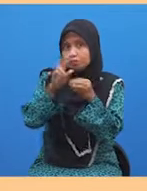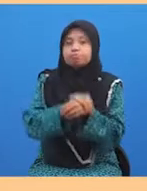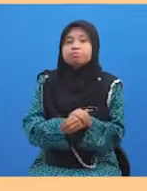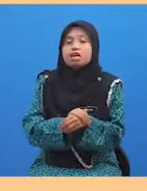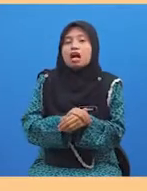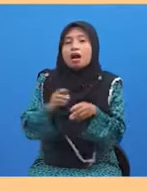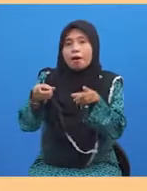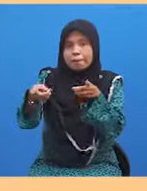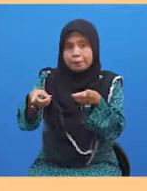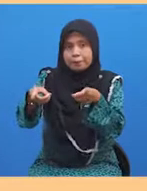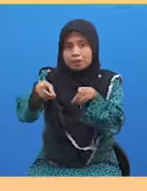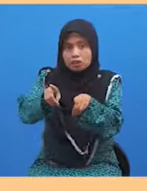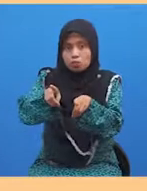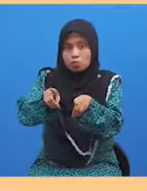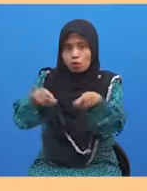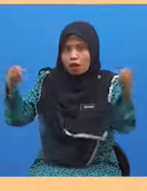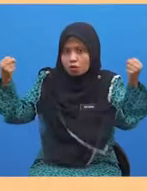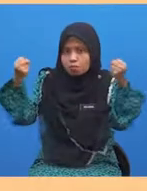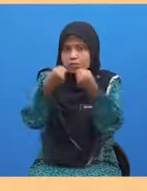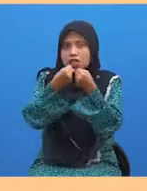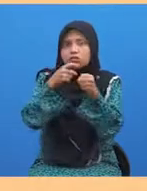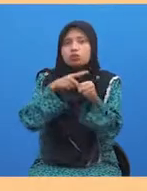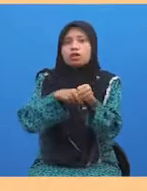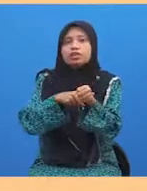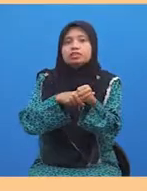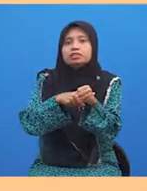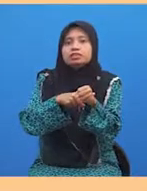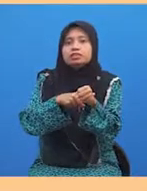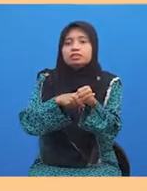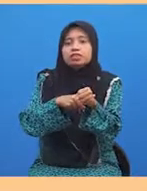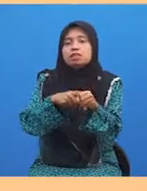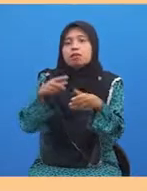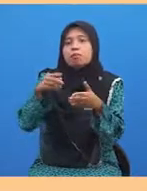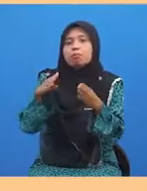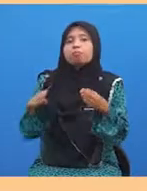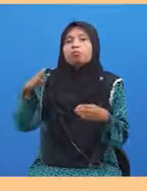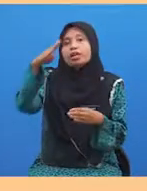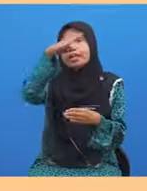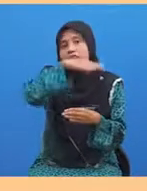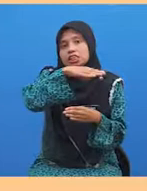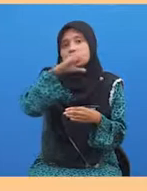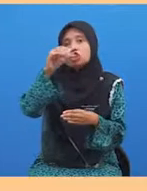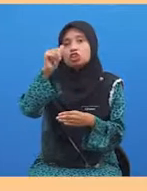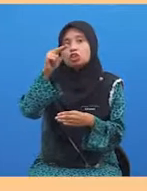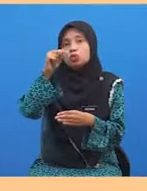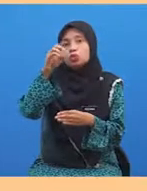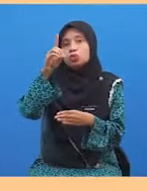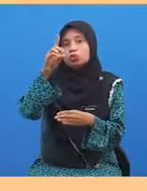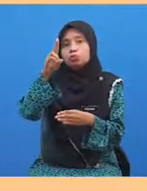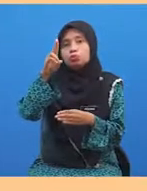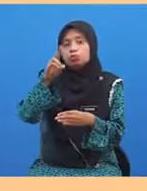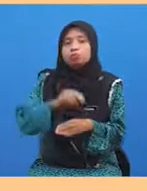peristiwa pertempuran di Bukit Candu antara askar Melayu menentang